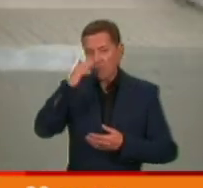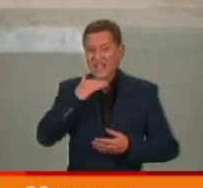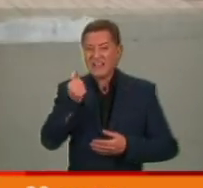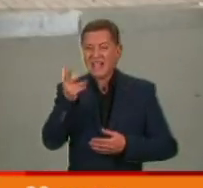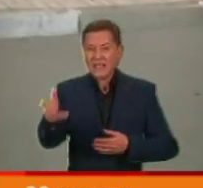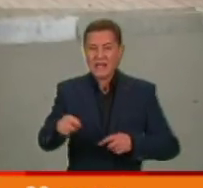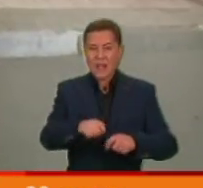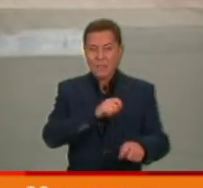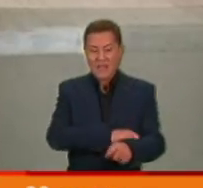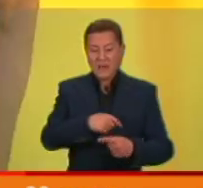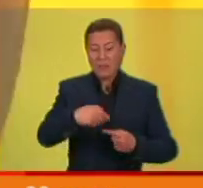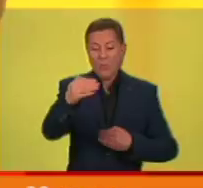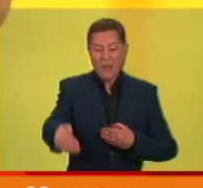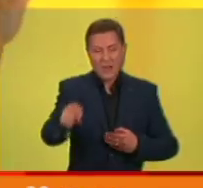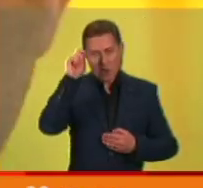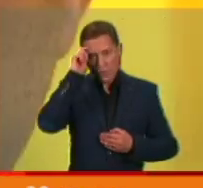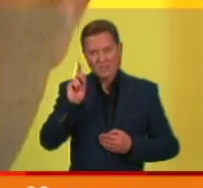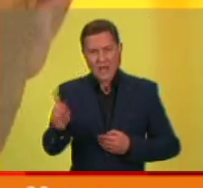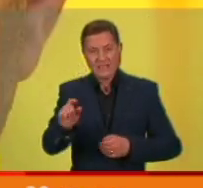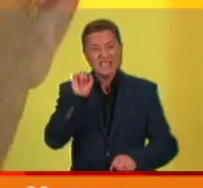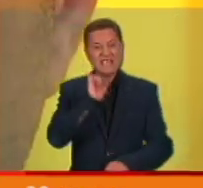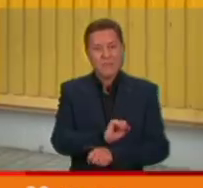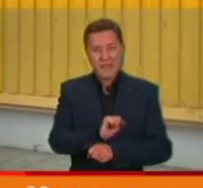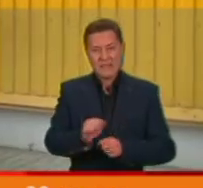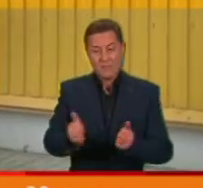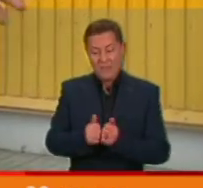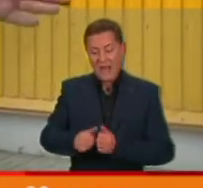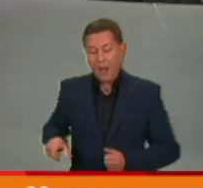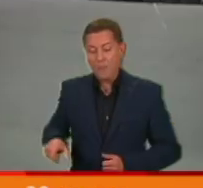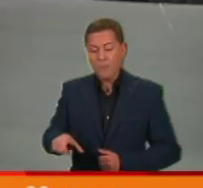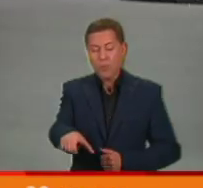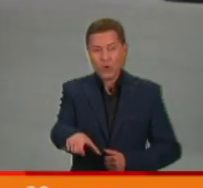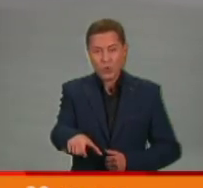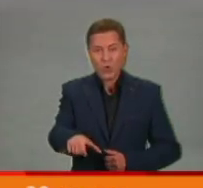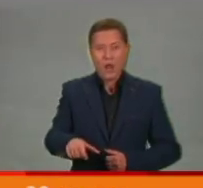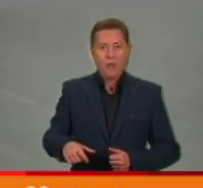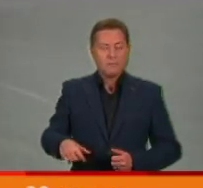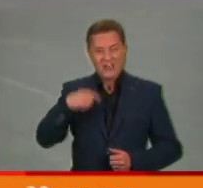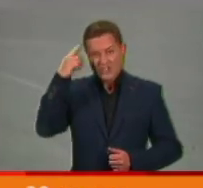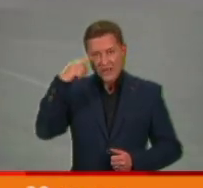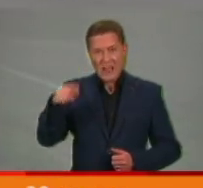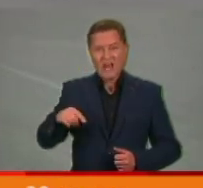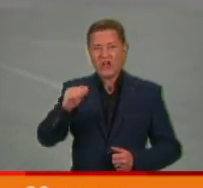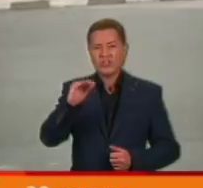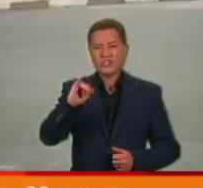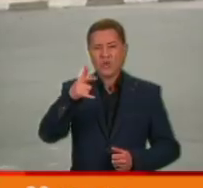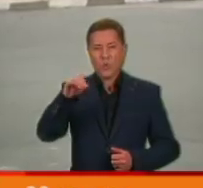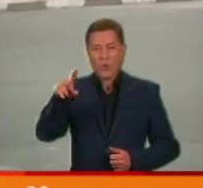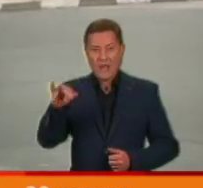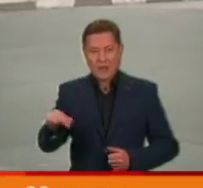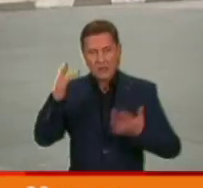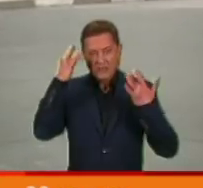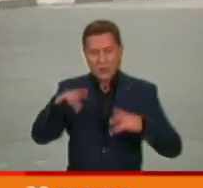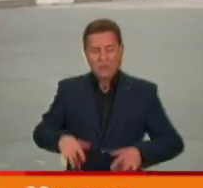метрів попереду хлопчика, наказав йому завмерти біля бордюра. Я йому кричу, стой. Шалені жигулі з компанією молодиків